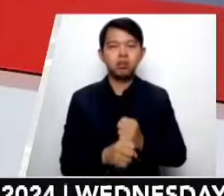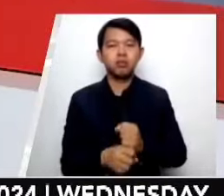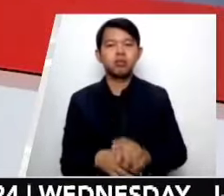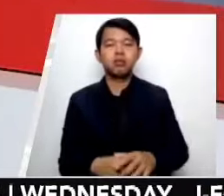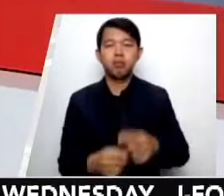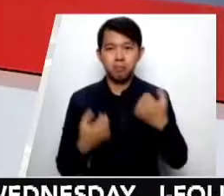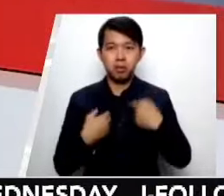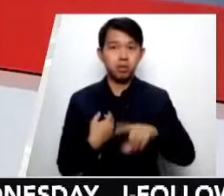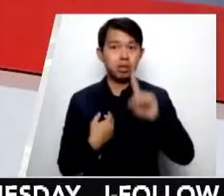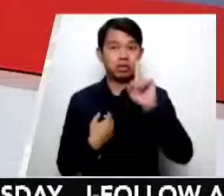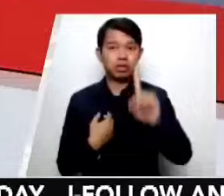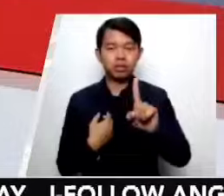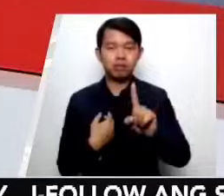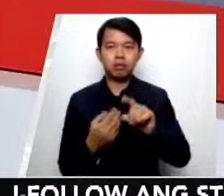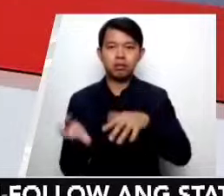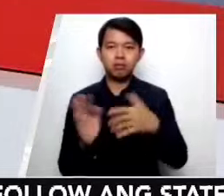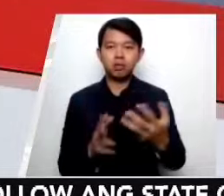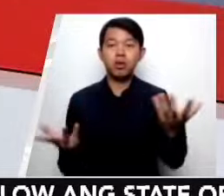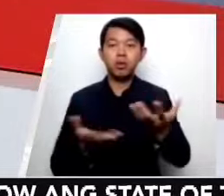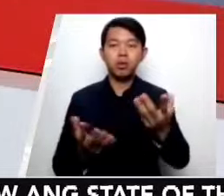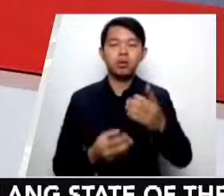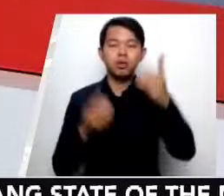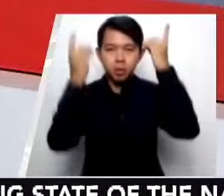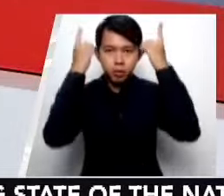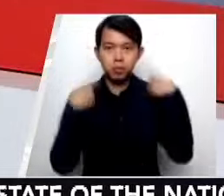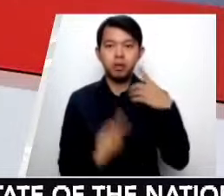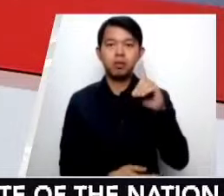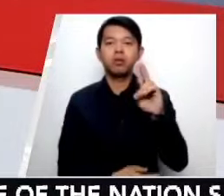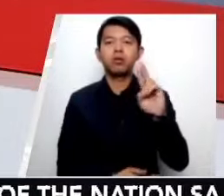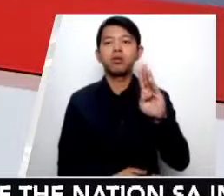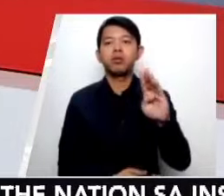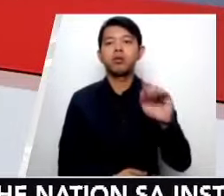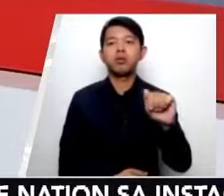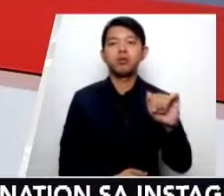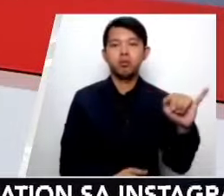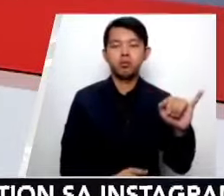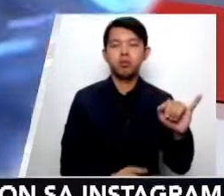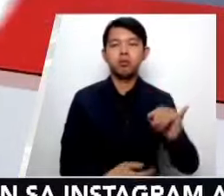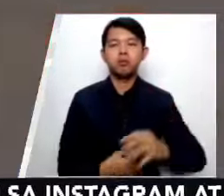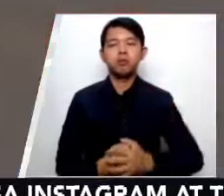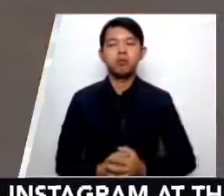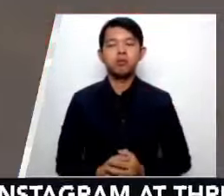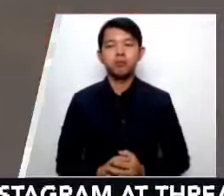sa dahilan ng matinding pag-ulan ng pagka-cloud seeding doon. May report si Joseph Moro.